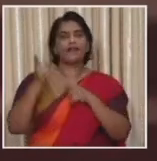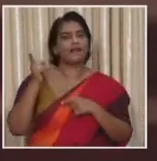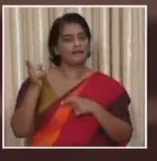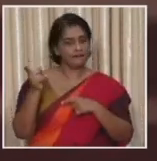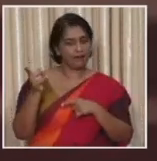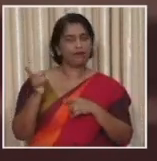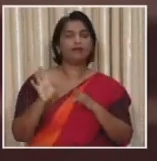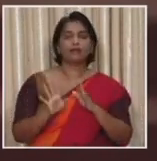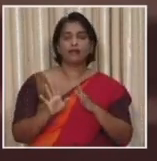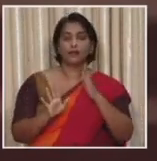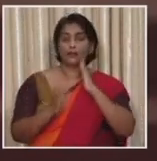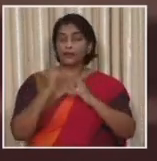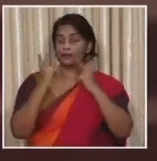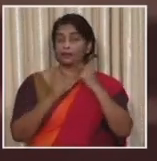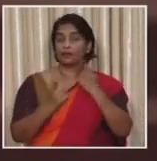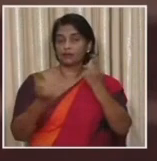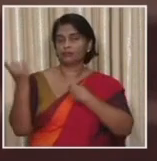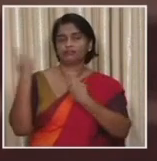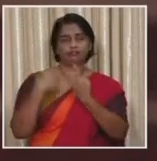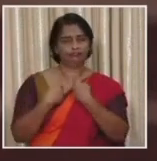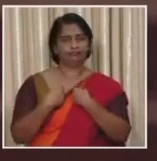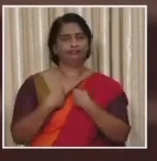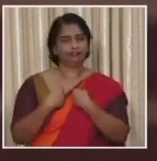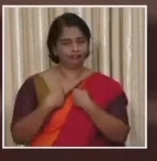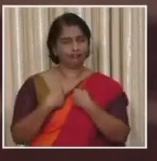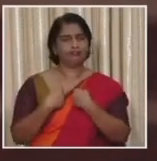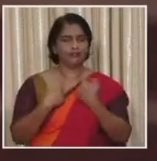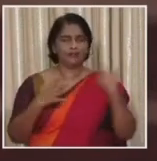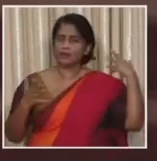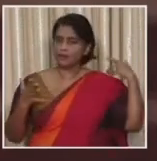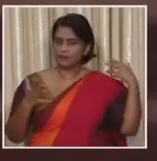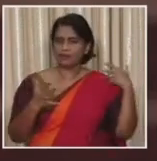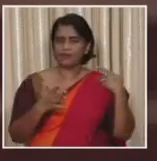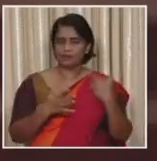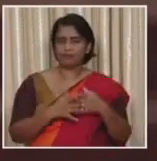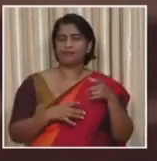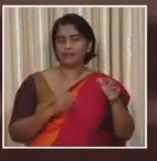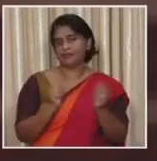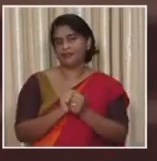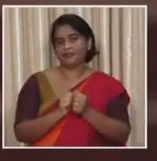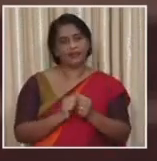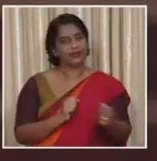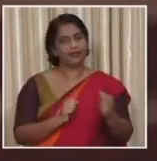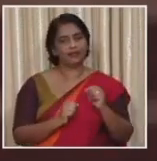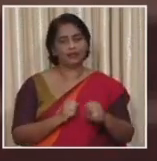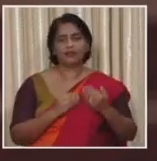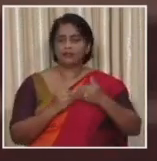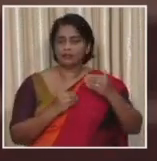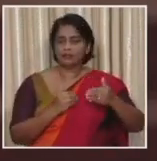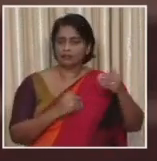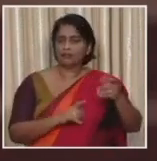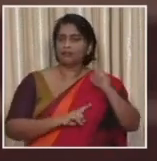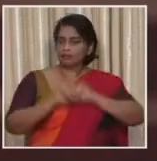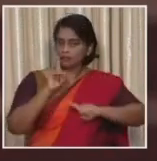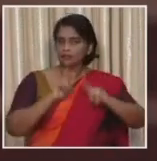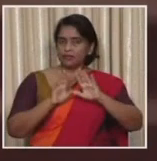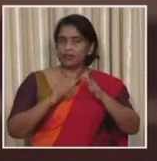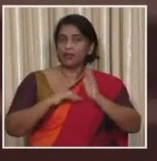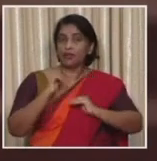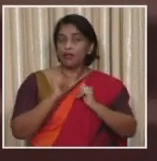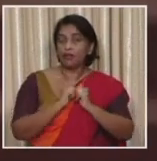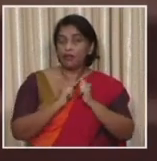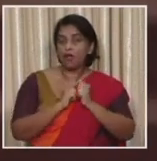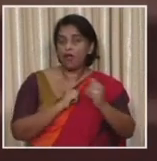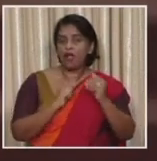दिया संचारको इली मरलाबुना बहु काल मे कट्युत करा निकल मे दिखी दिख साकना कर्ण क्रम